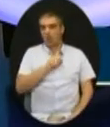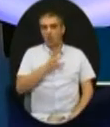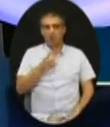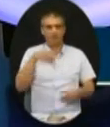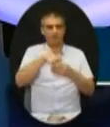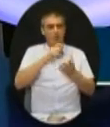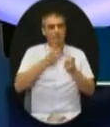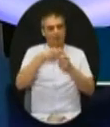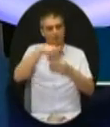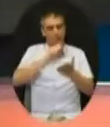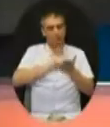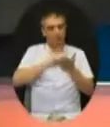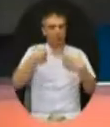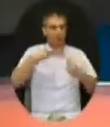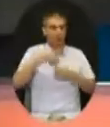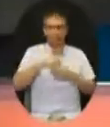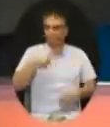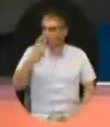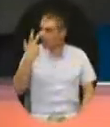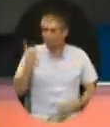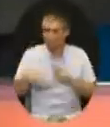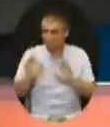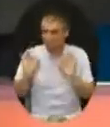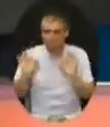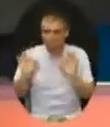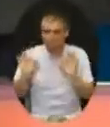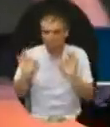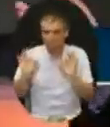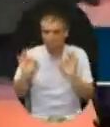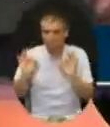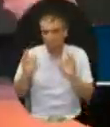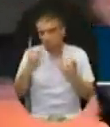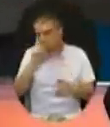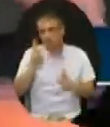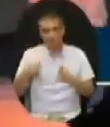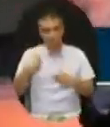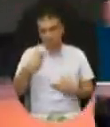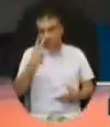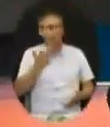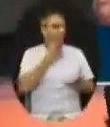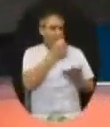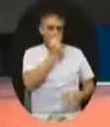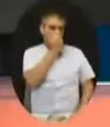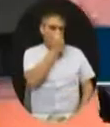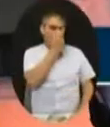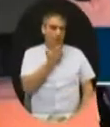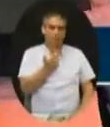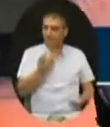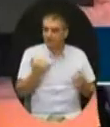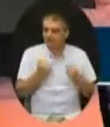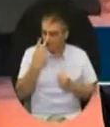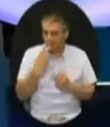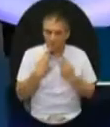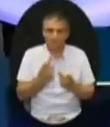זה לא מחלקה בתוך משרד לביטחון פנים. תשמע, אני לא ראיתי טיפול, אוקיי? יכול להיות שיש ואני לא רואה. התקציבים המזומים. קשה גם לראות